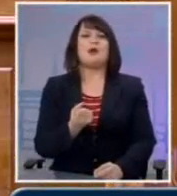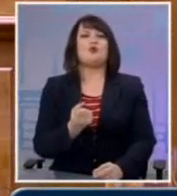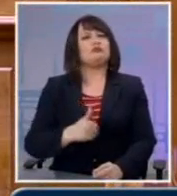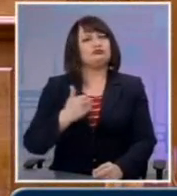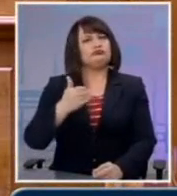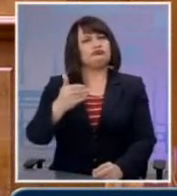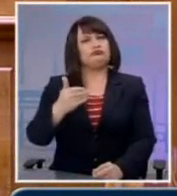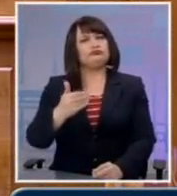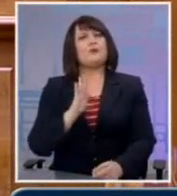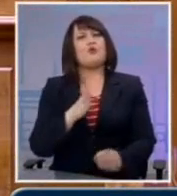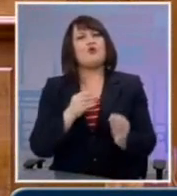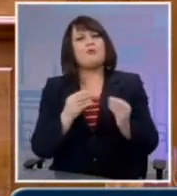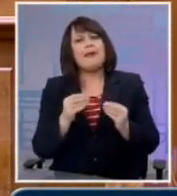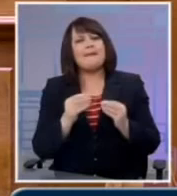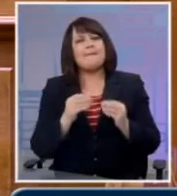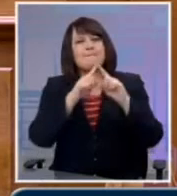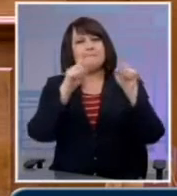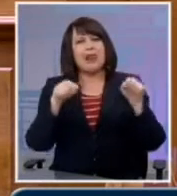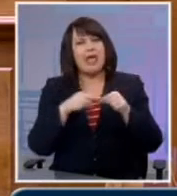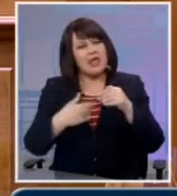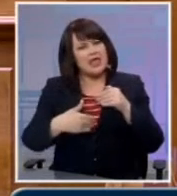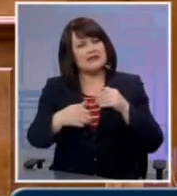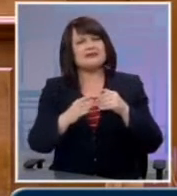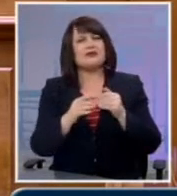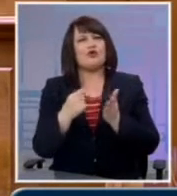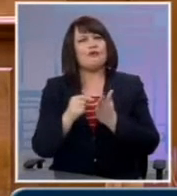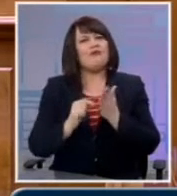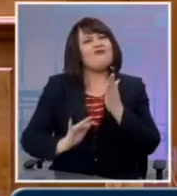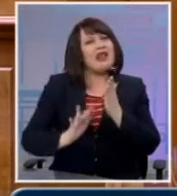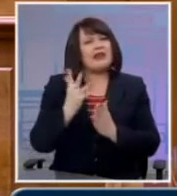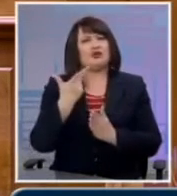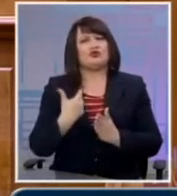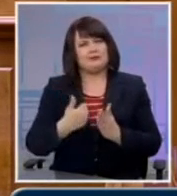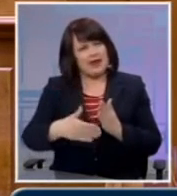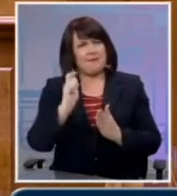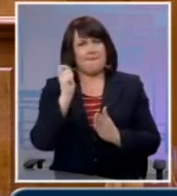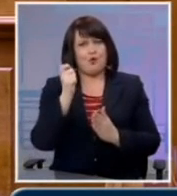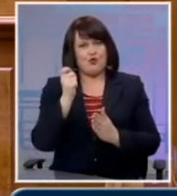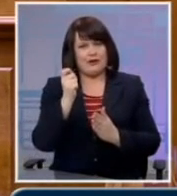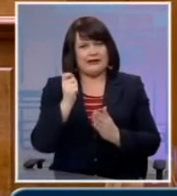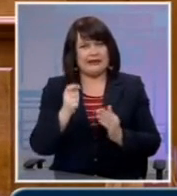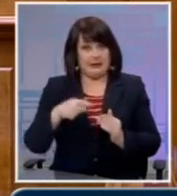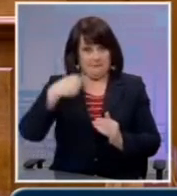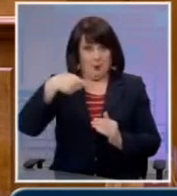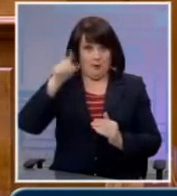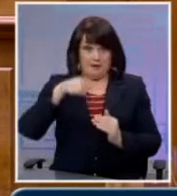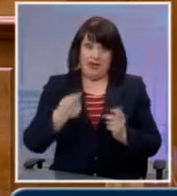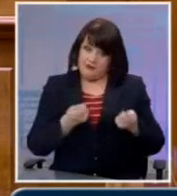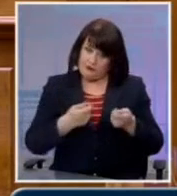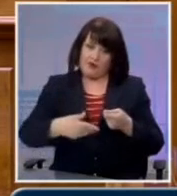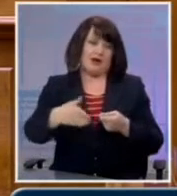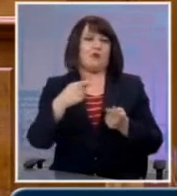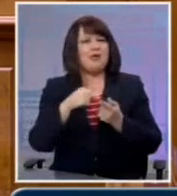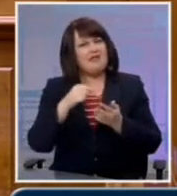περαιτέρω περιθώρια βελτίωσης του πλαισίου μακροοικονομικής πολιτικής και αυτό θα κάνουμε από την επόμενη ημέρα.